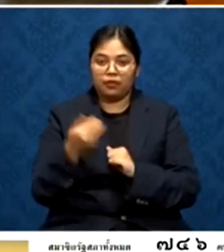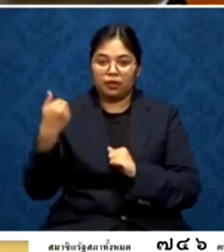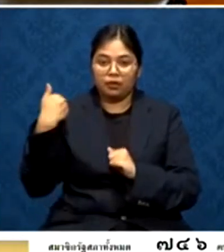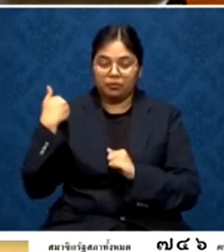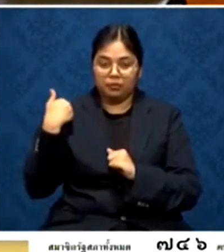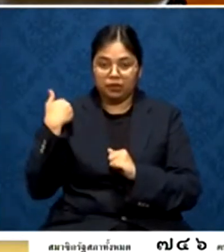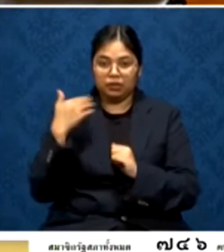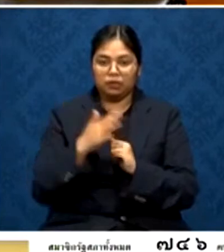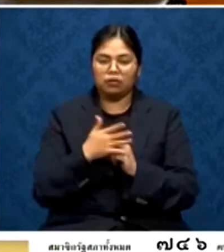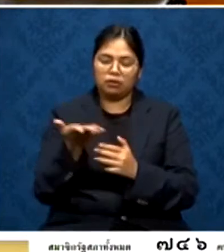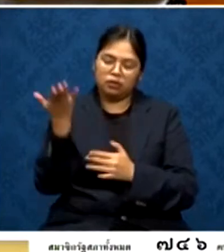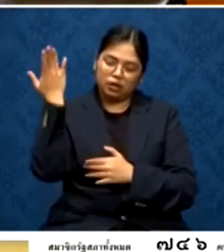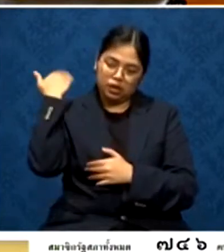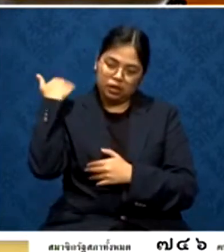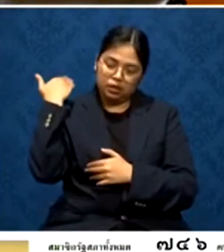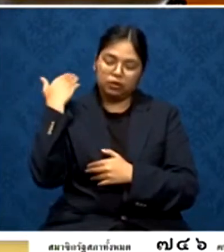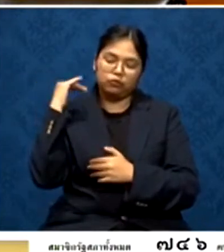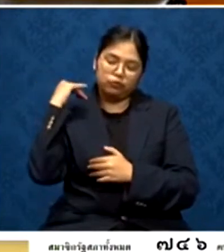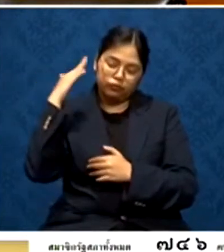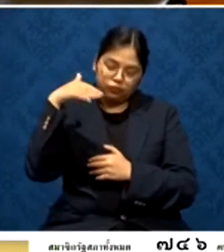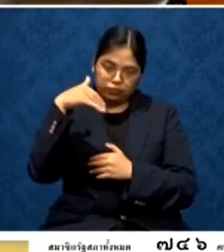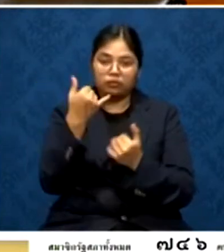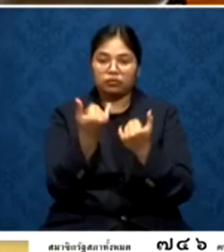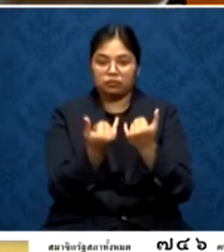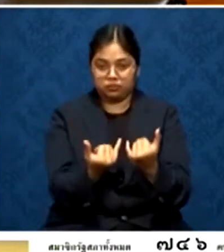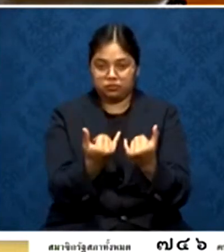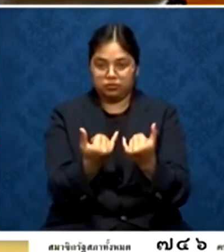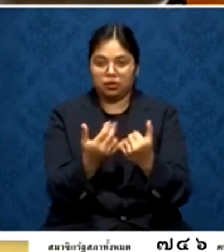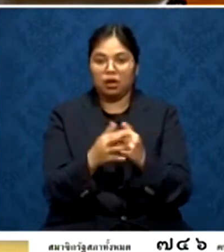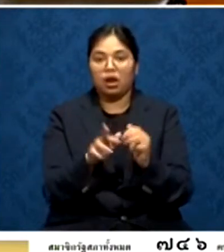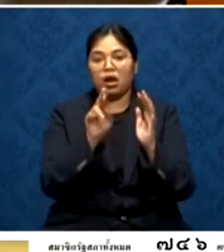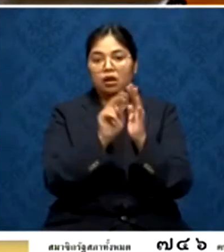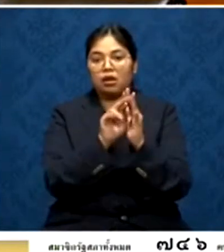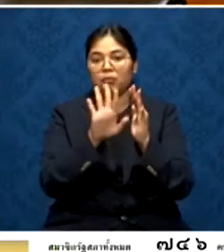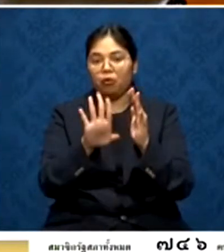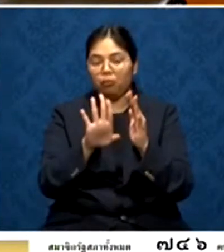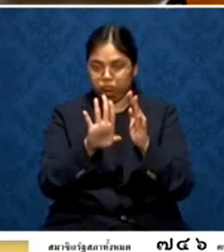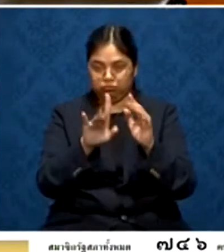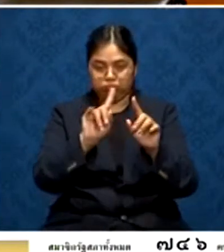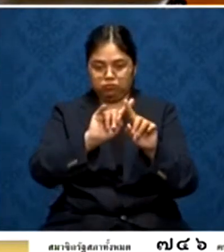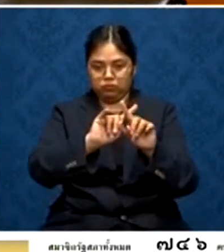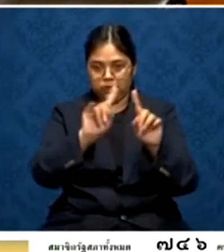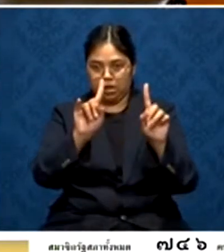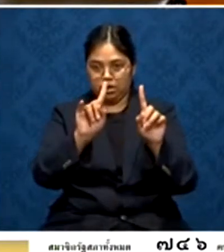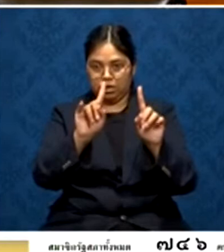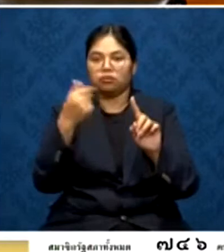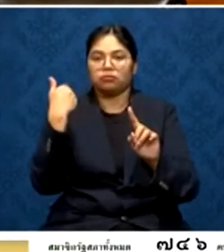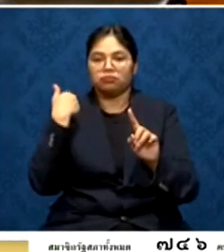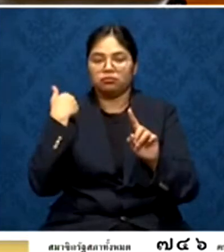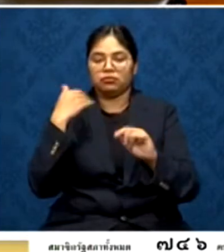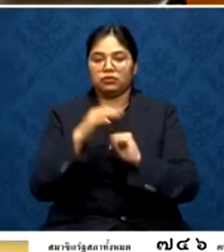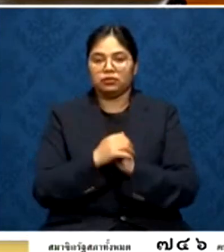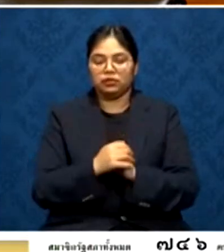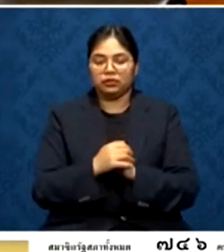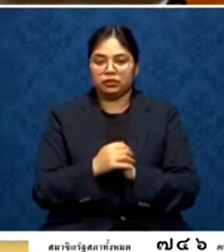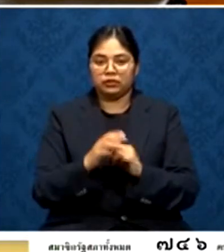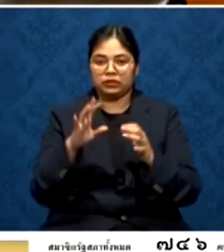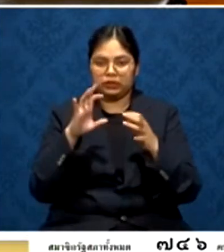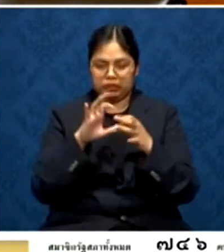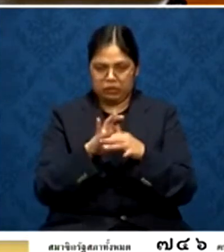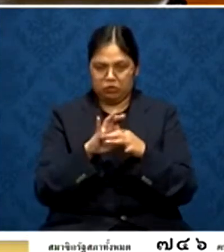ตั้งแต่อดีตจนถึงปัจจุบันนี้มีระบบที่แตกต่างกันในเรื่องการให้สัมปท